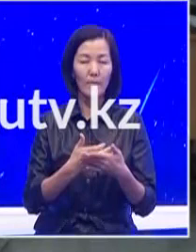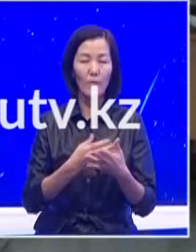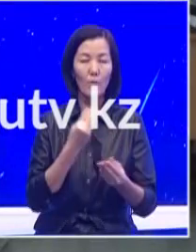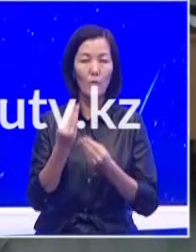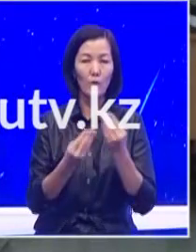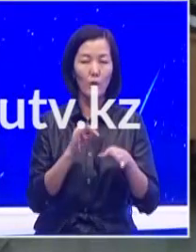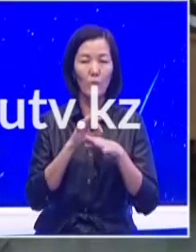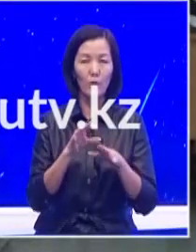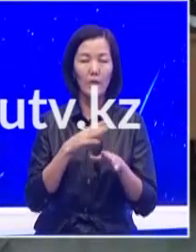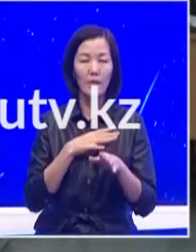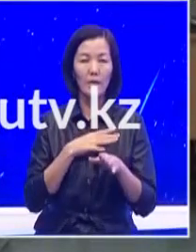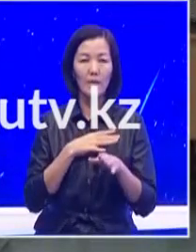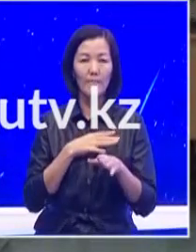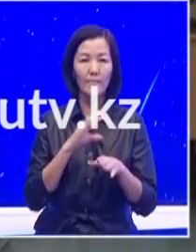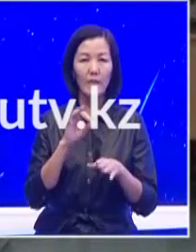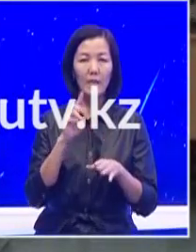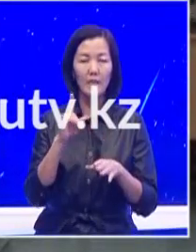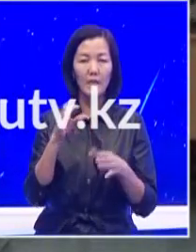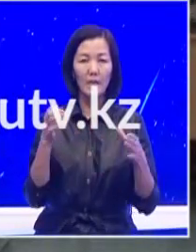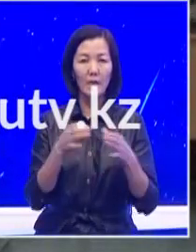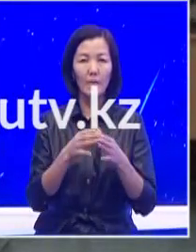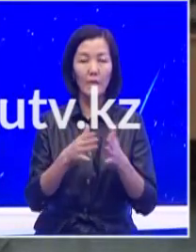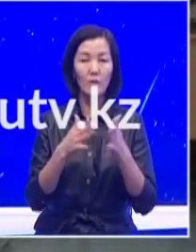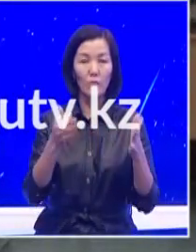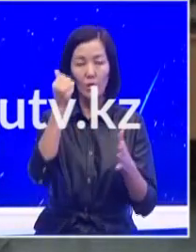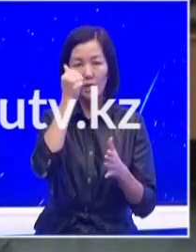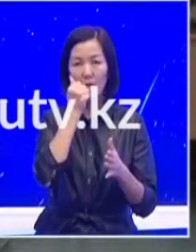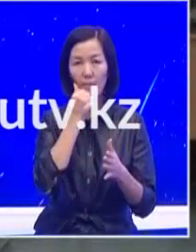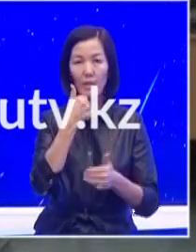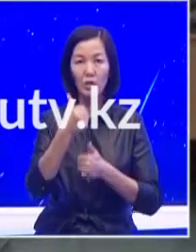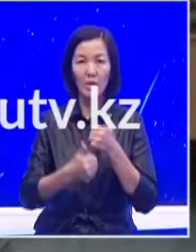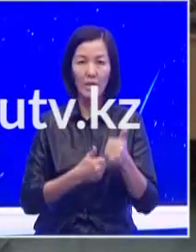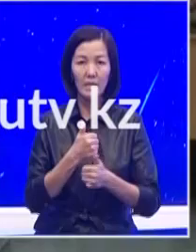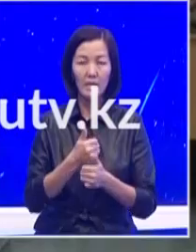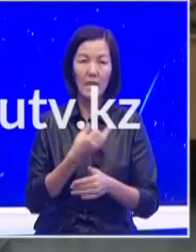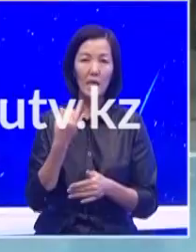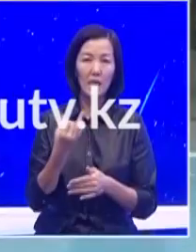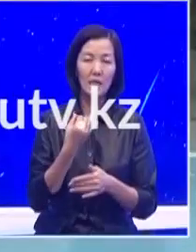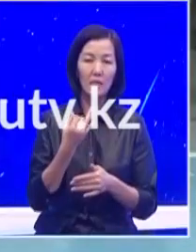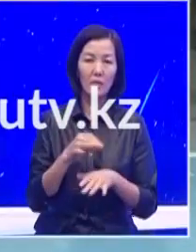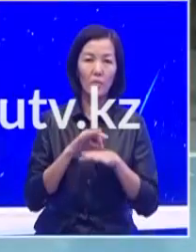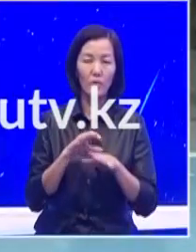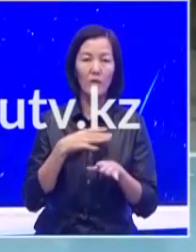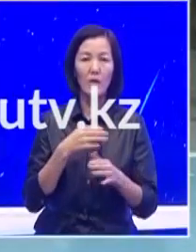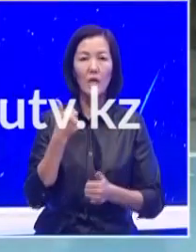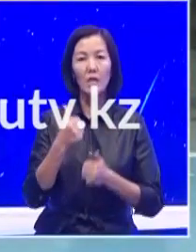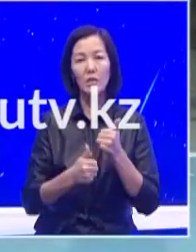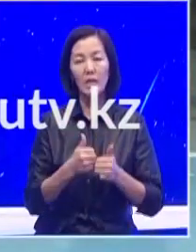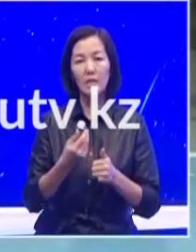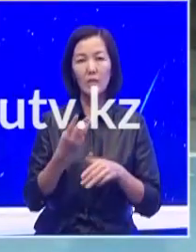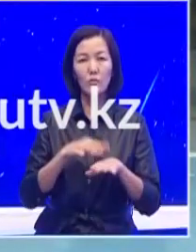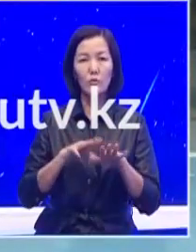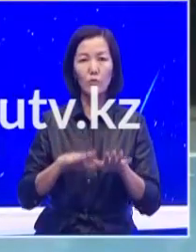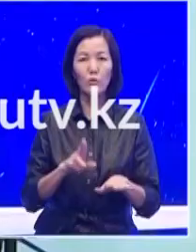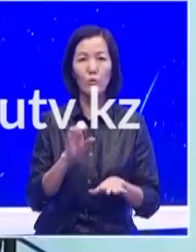Ескелді аудандық командасына үлкен рахмет, осындай жақсы тартысты ойын көрсеткеніне. Жарыстың қола медалін